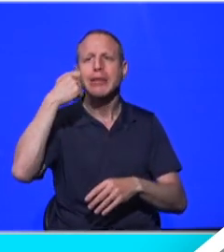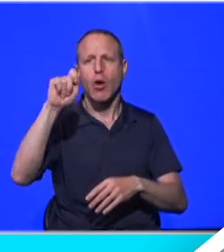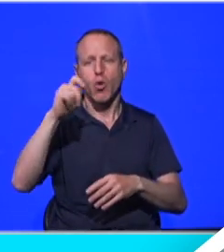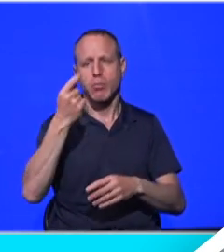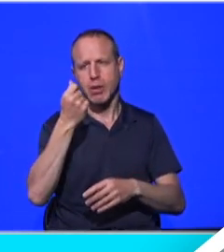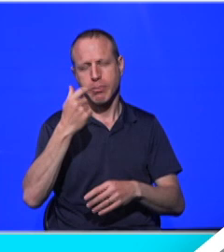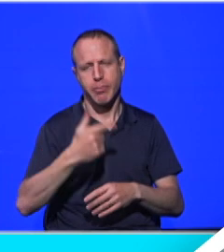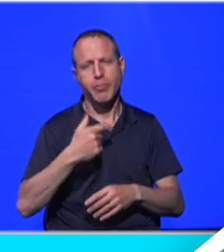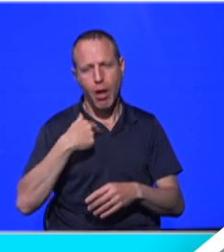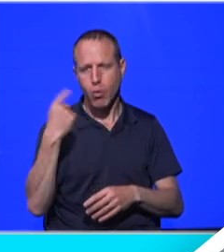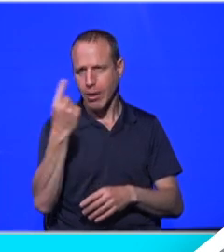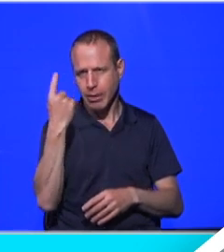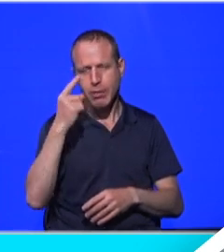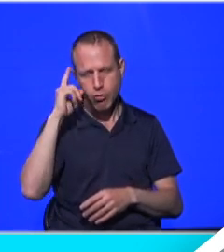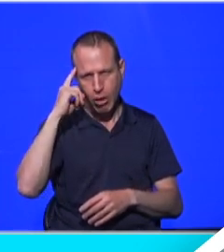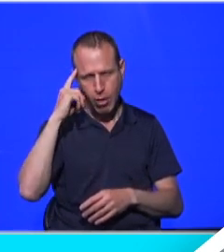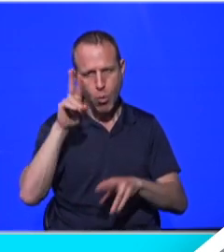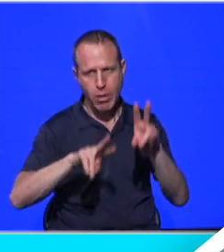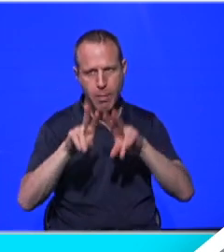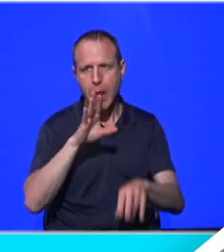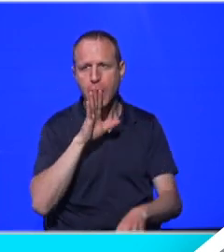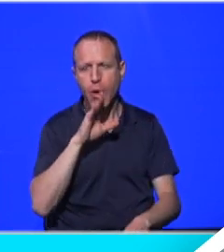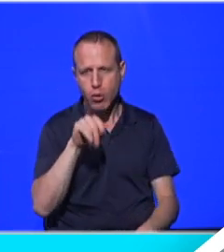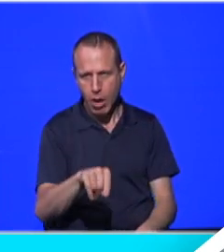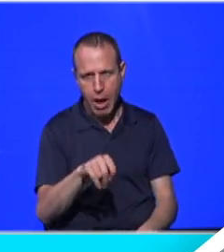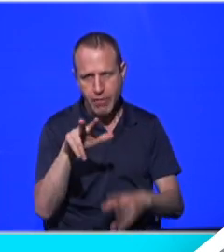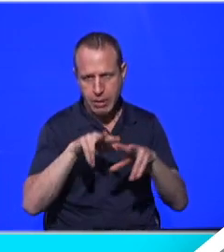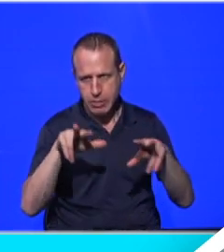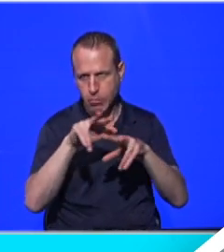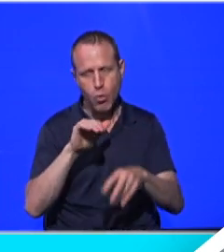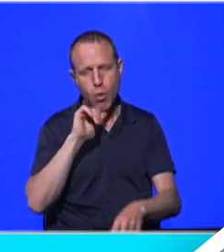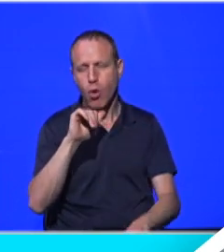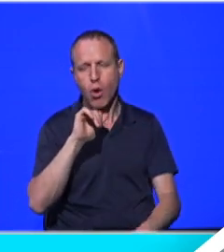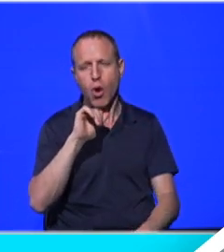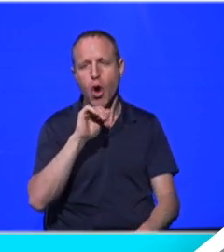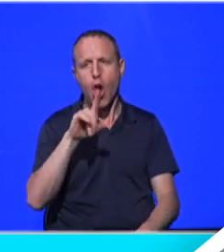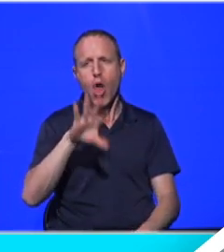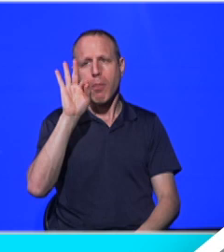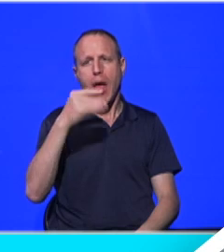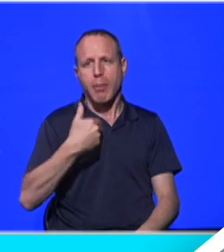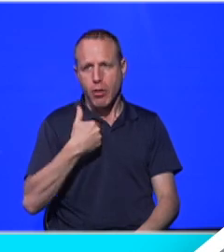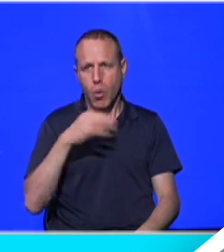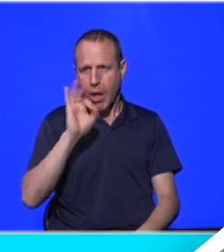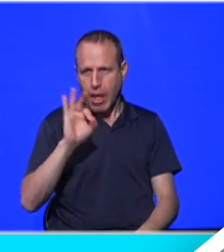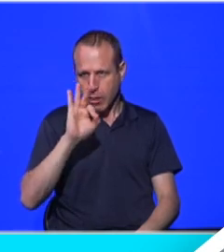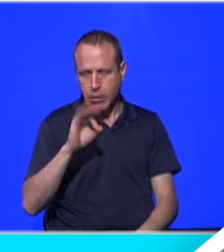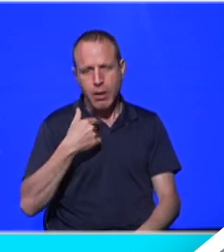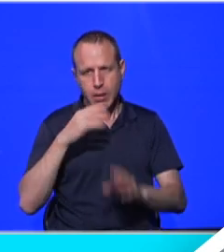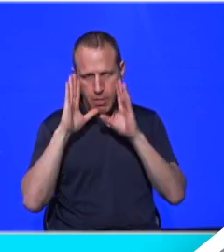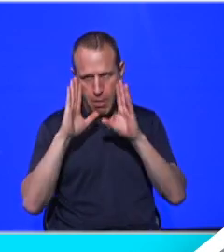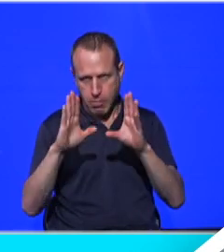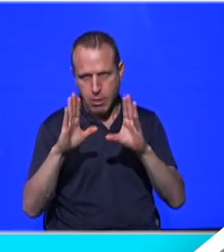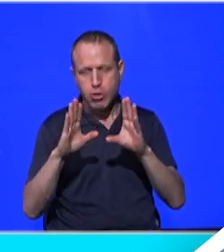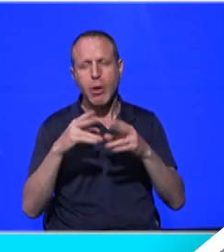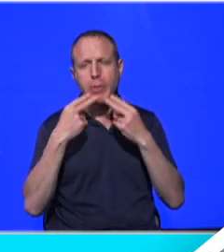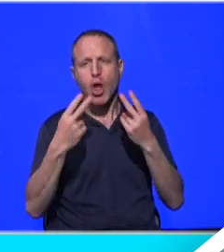כן. אנחנו היחידים שידענו לטפל בבעיות האלה, והציבור לא הצביע לנו עדיין. כן. אני מאמין